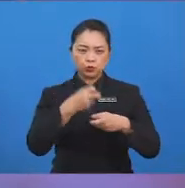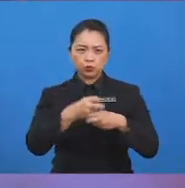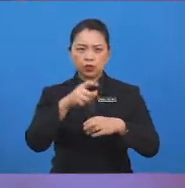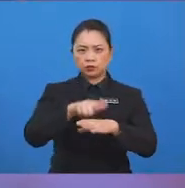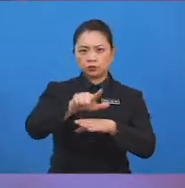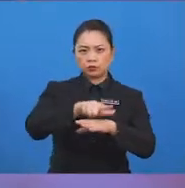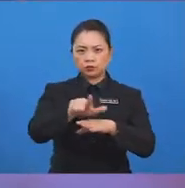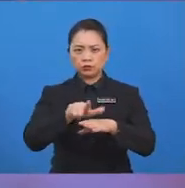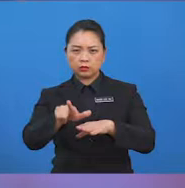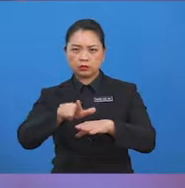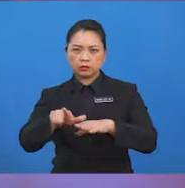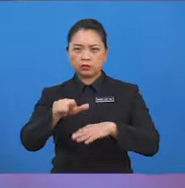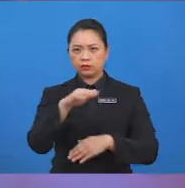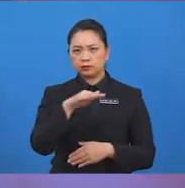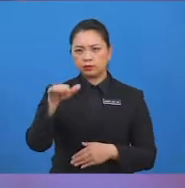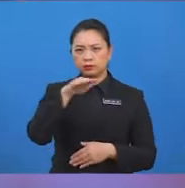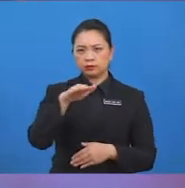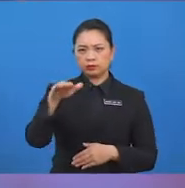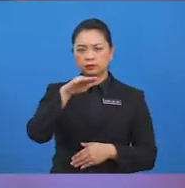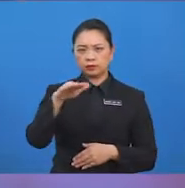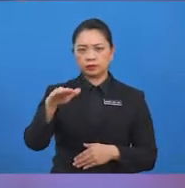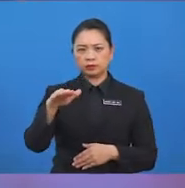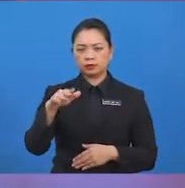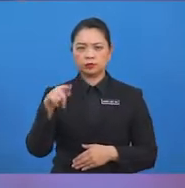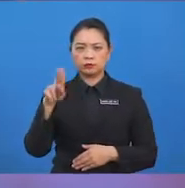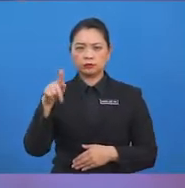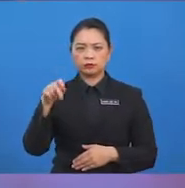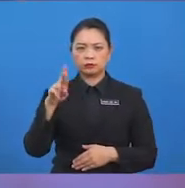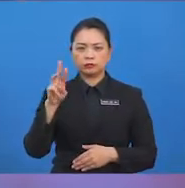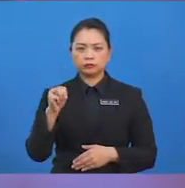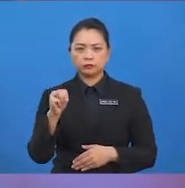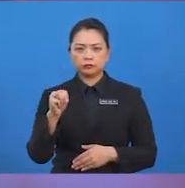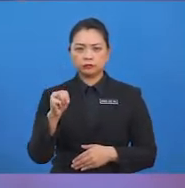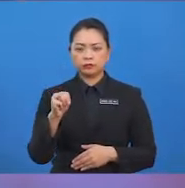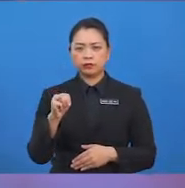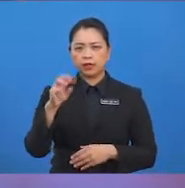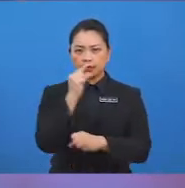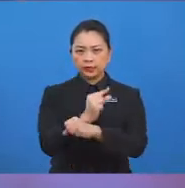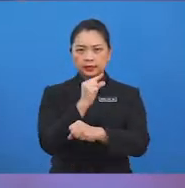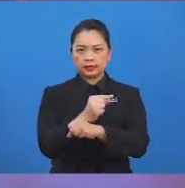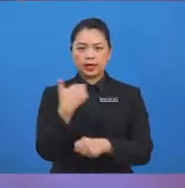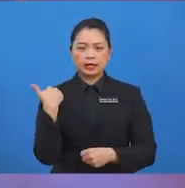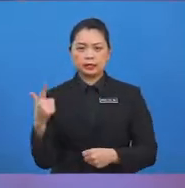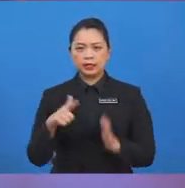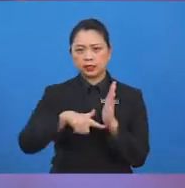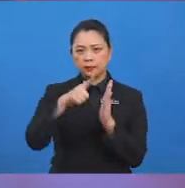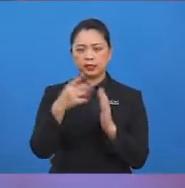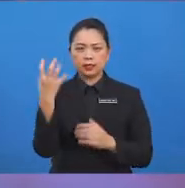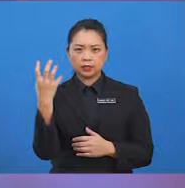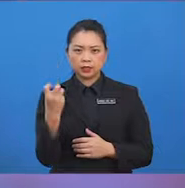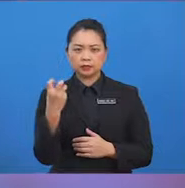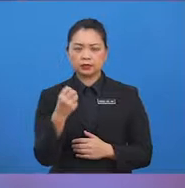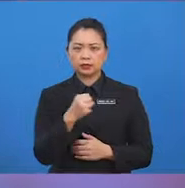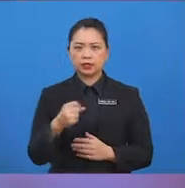penggelongsoran antara lapisan atom logam kuprum. Aloi gangsa adalah lebih keras dan